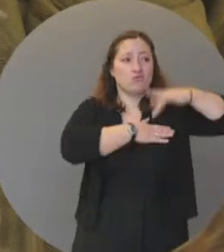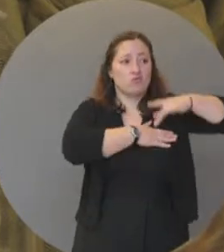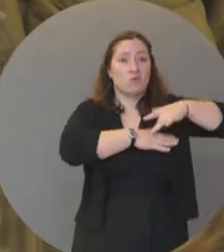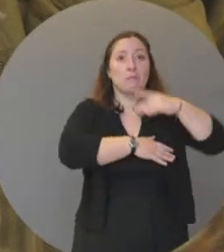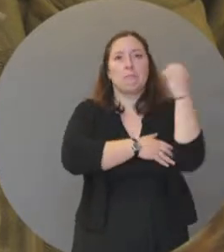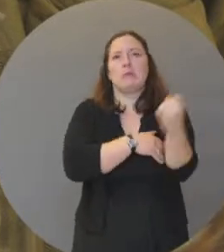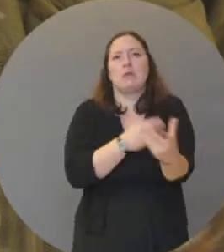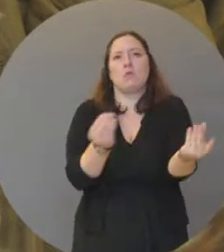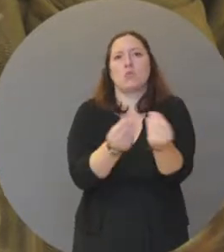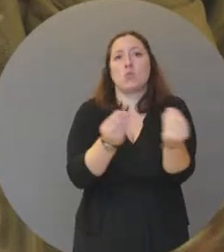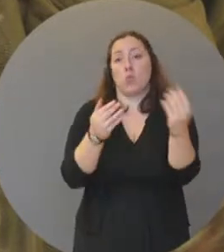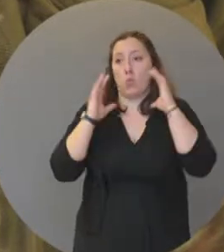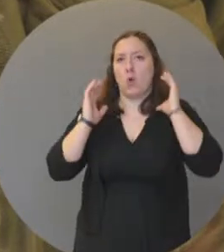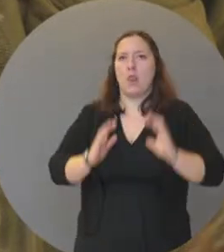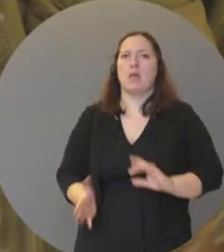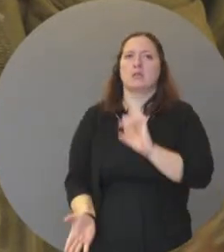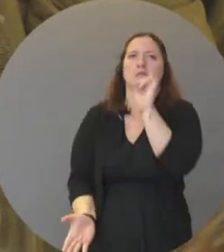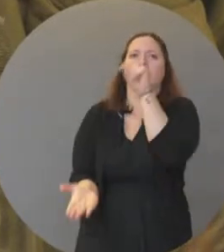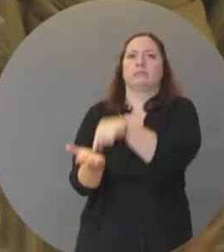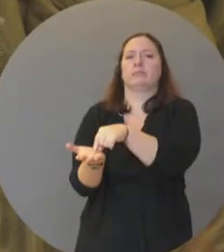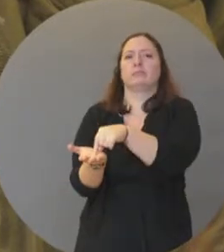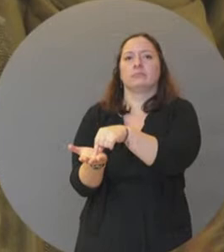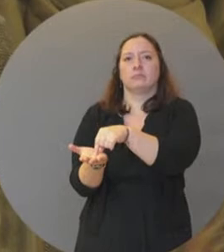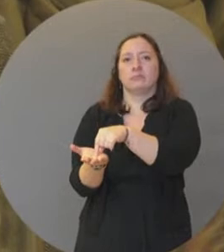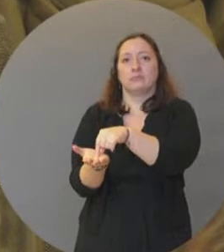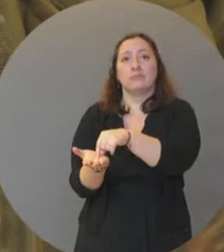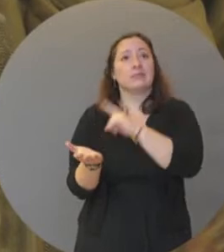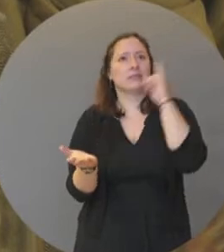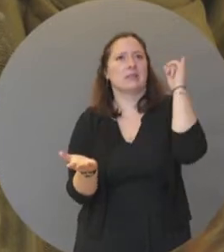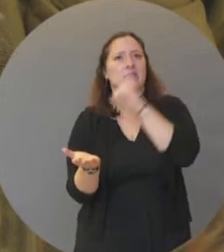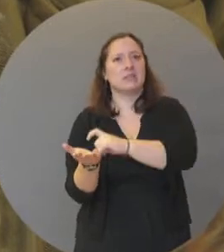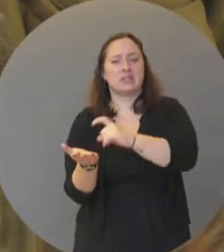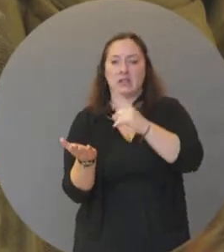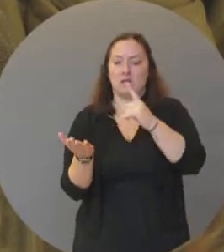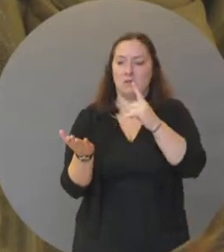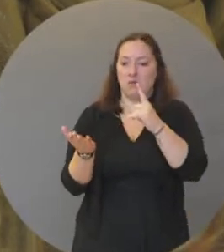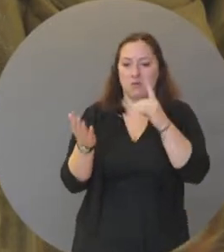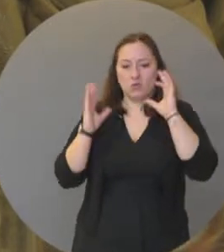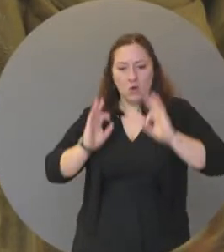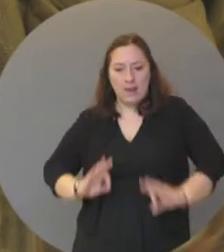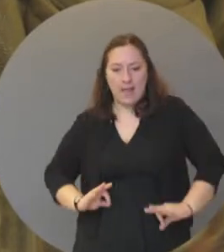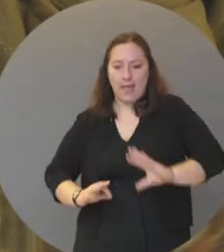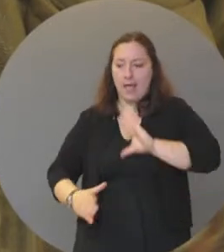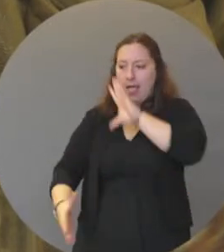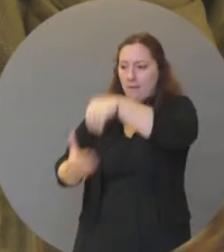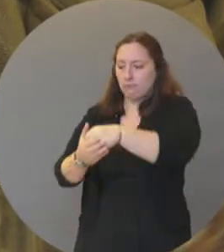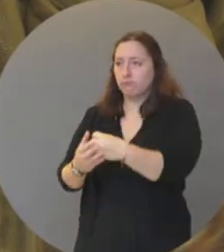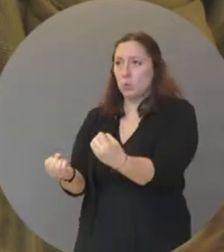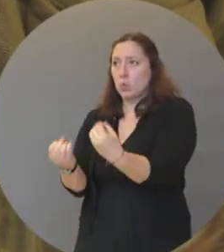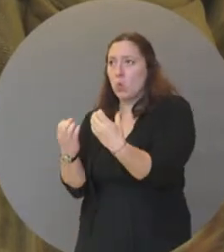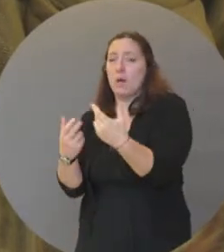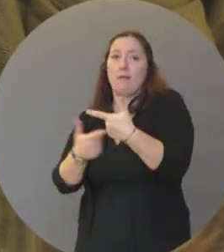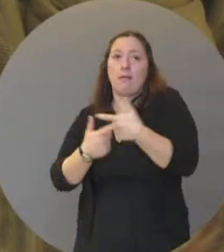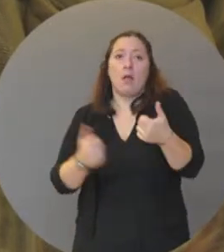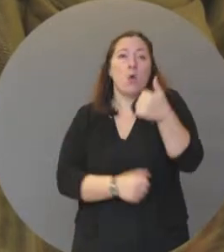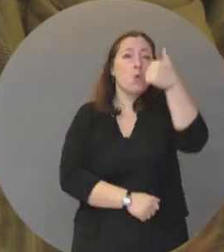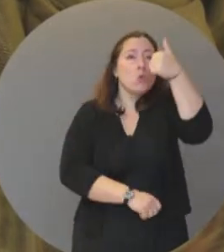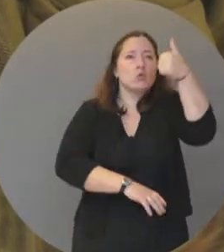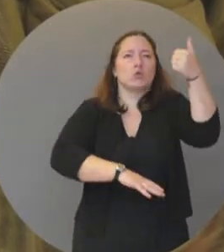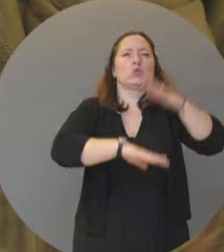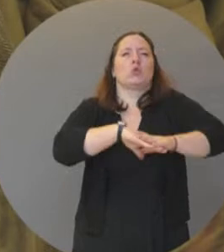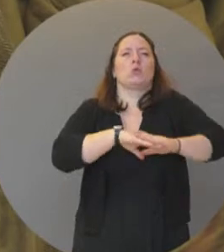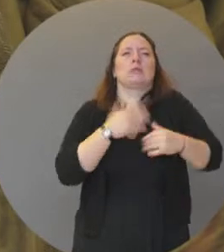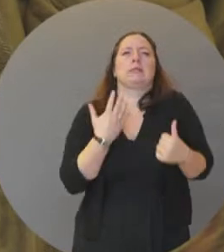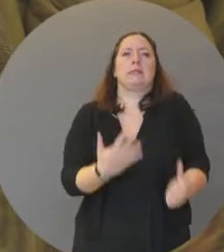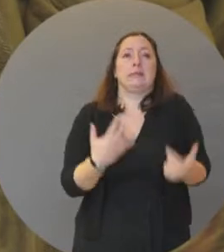collégiennes c'est une véritable difficulté pour leur suivi scolaire une élève sur 6 a déjà loupé les cours faute de protection